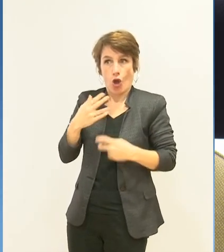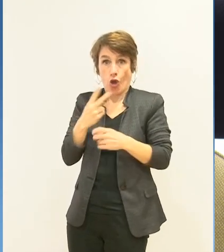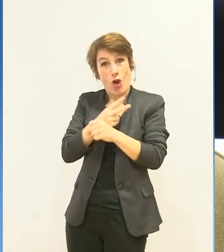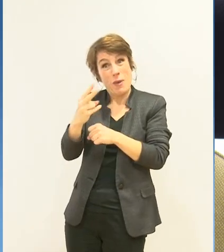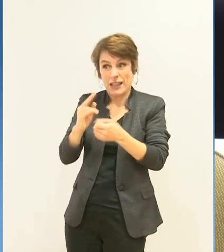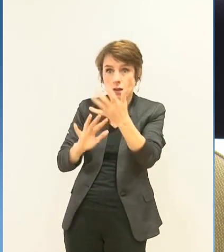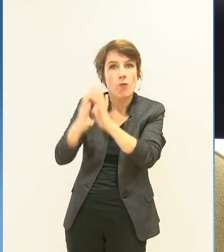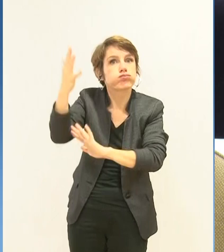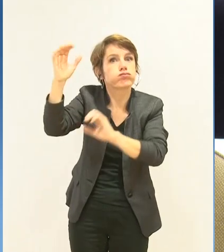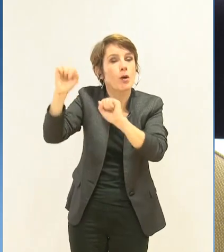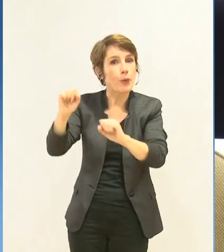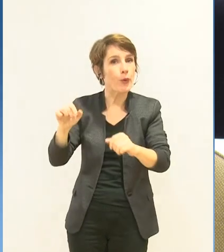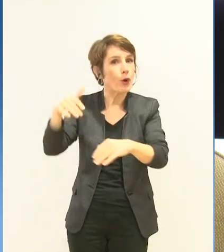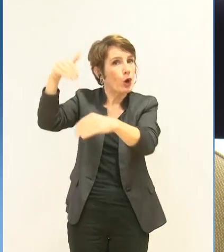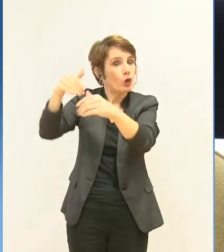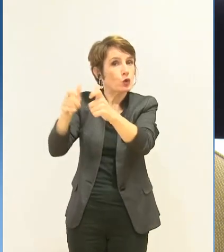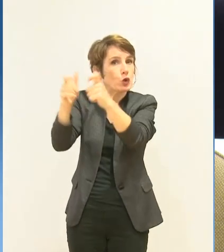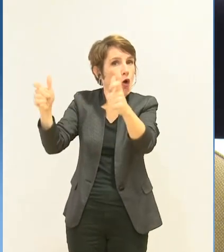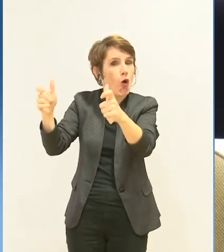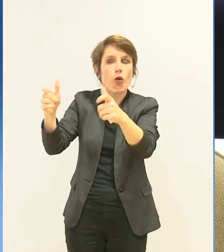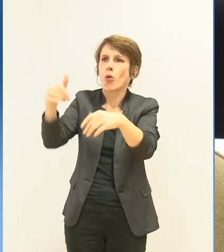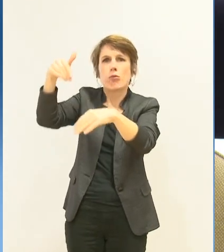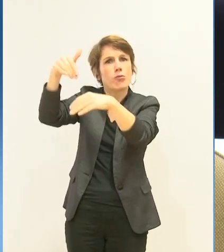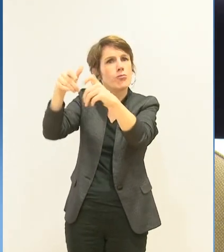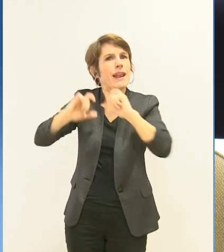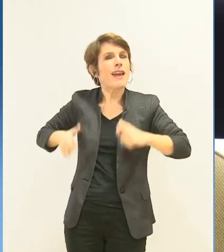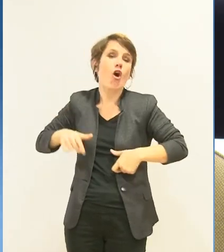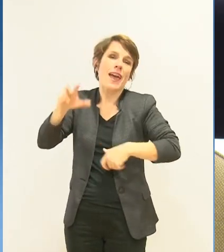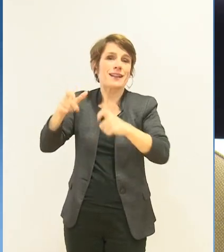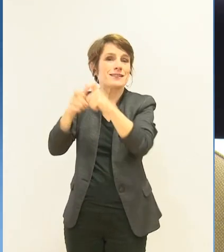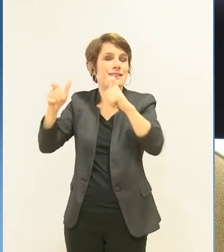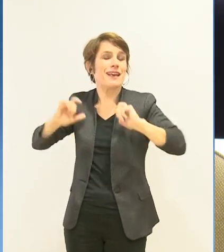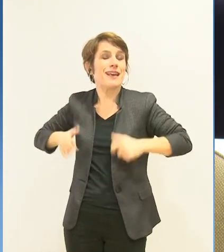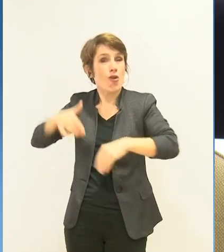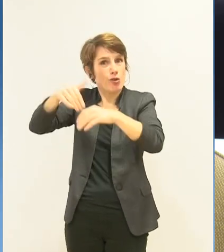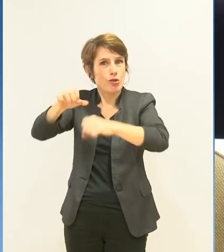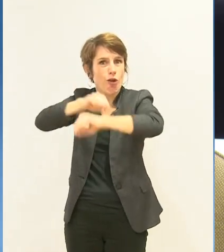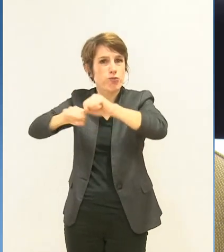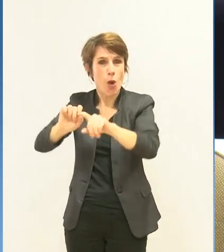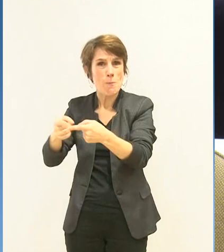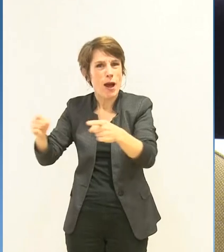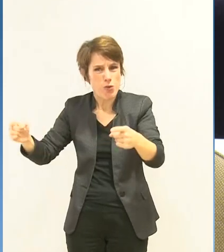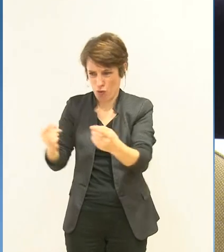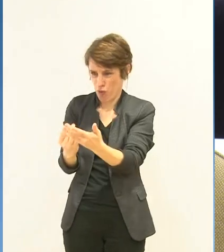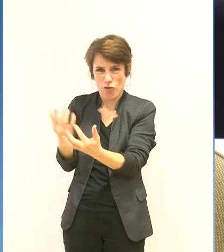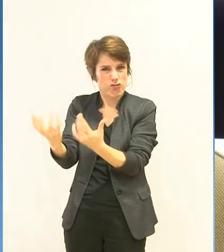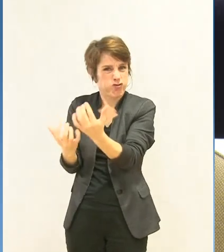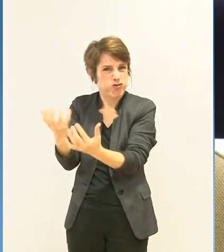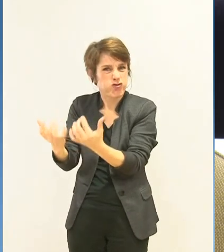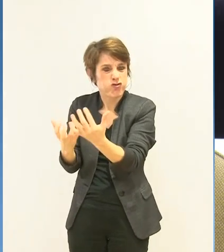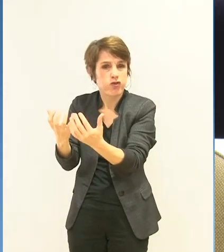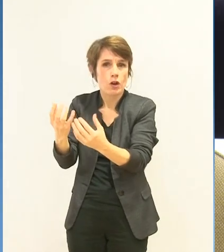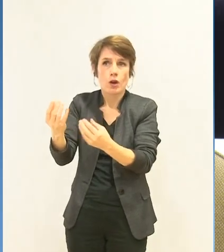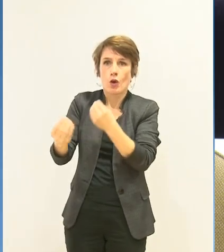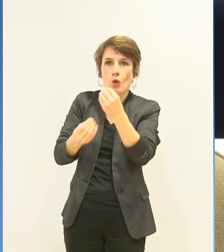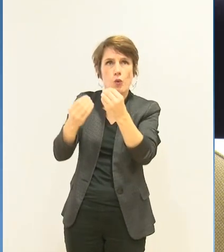au bâtiment voisin lors de barbecue ou en raison de l'installation électrique